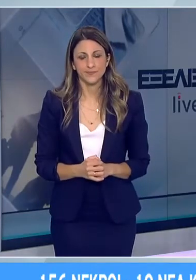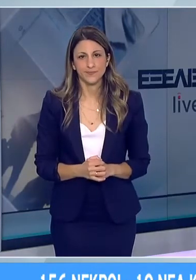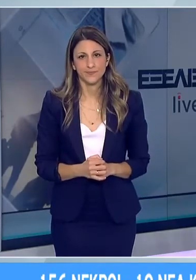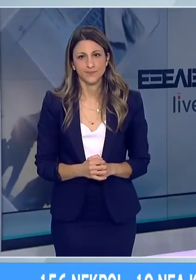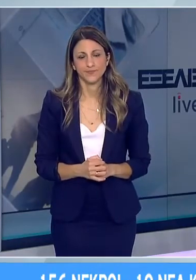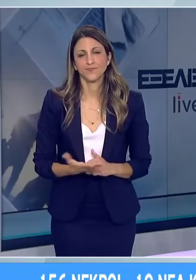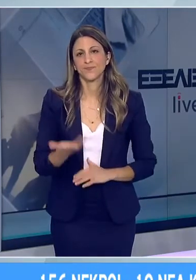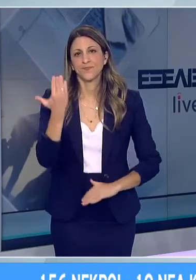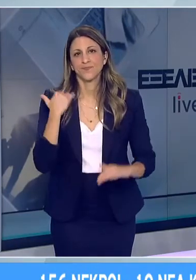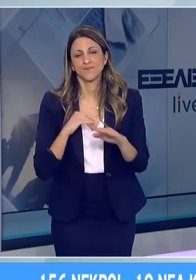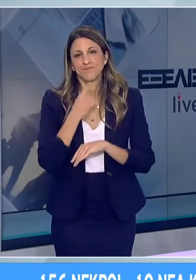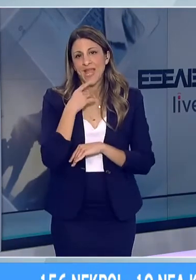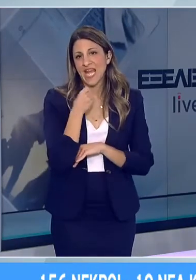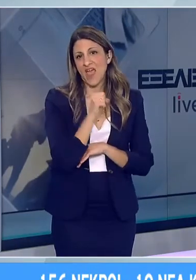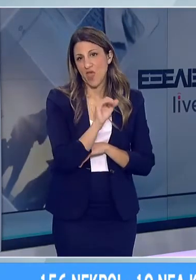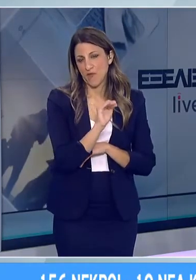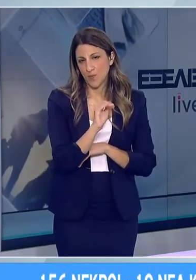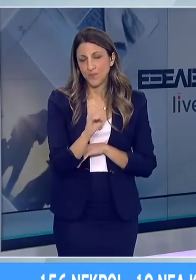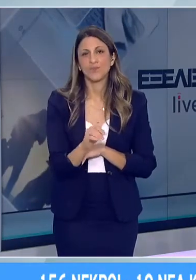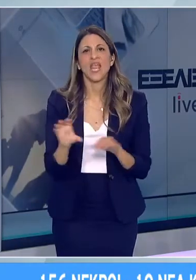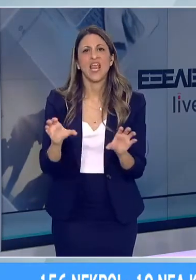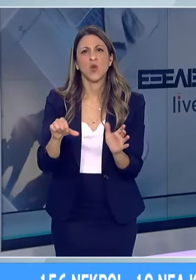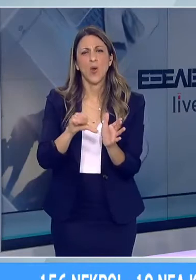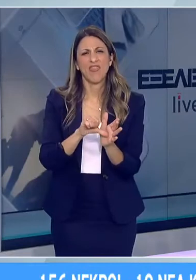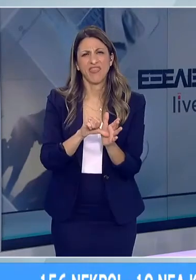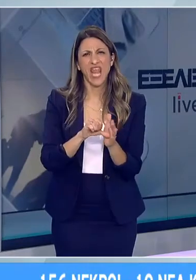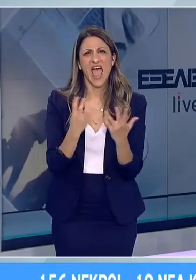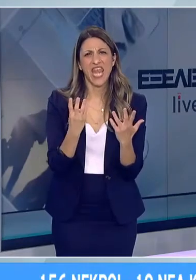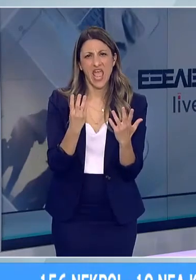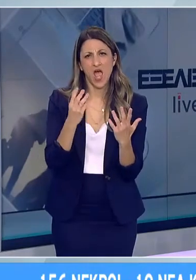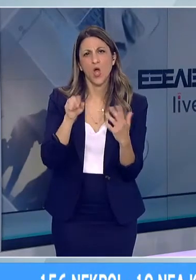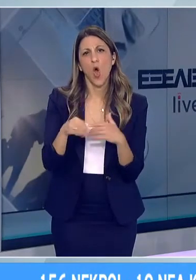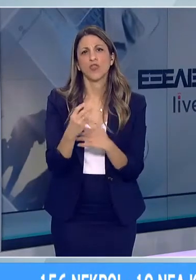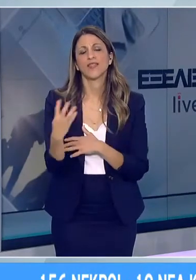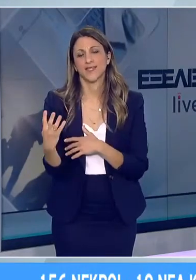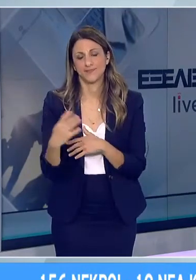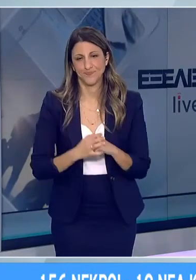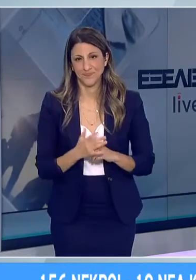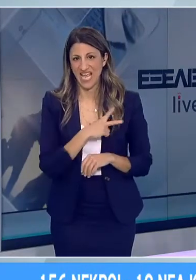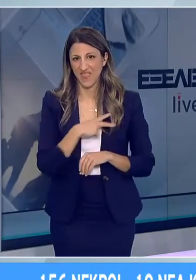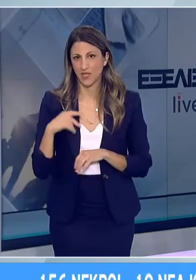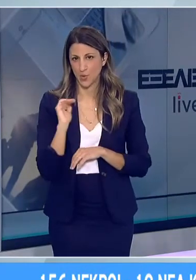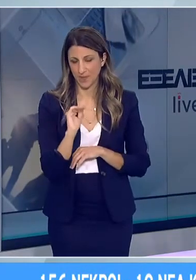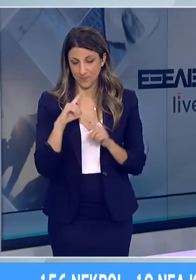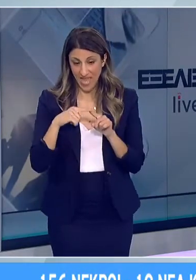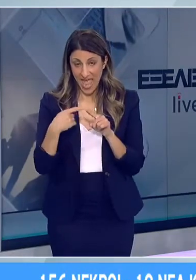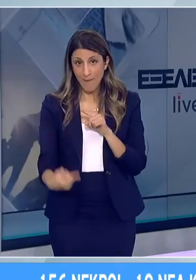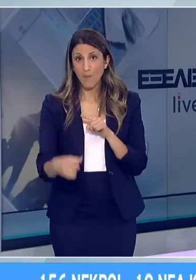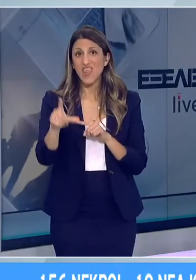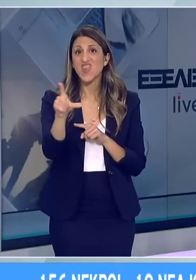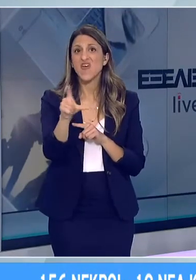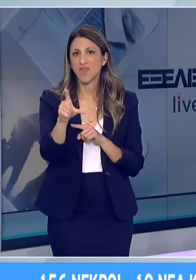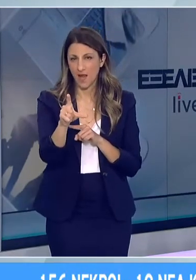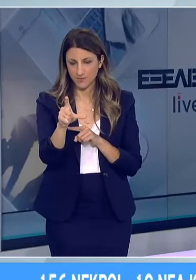Η κυρία Κομνηνού από το ραδιοφωνικό σταθμό Αθήνα 984. Κύριε Τσιόδρα, την επόμενη Δευτέρα, οι μαθητές των γυμνασίων και